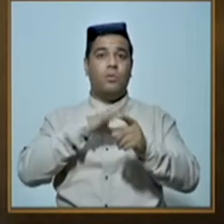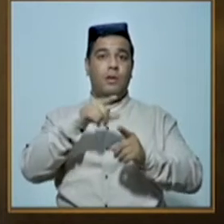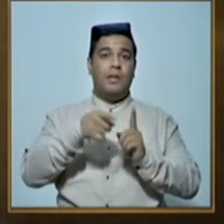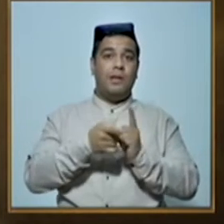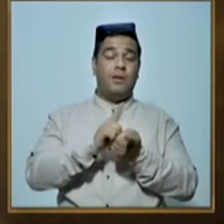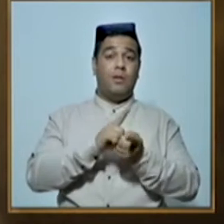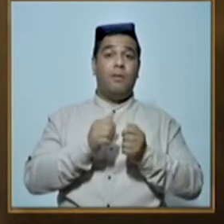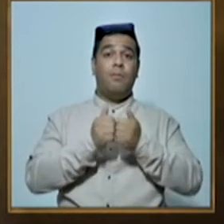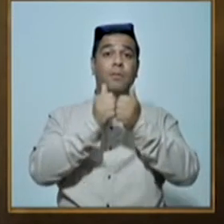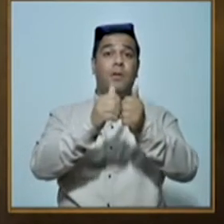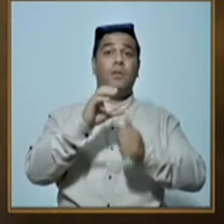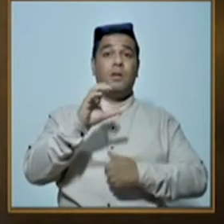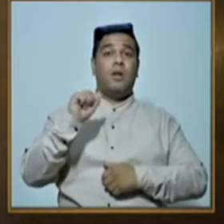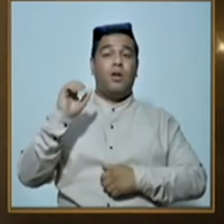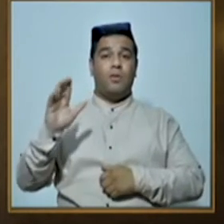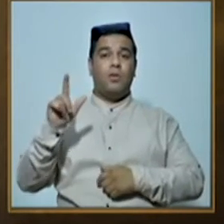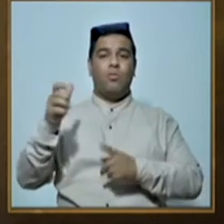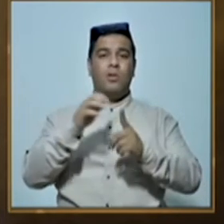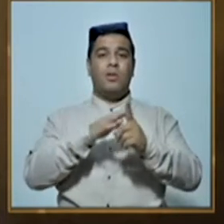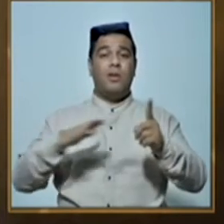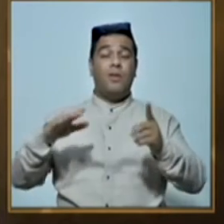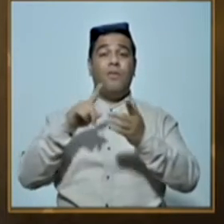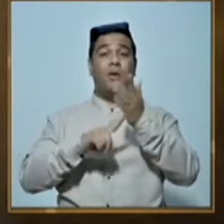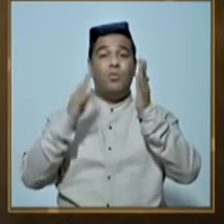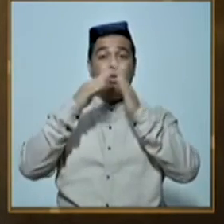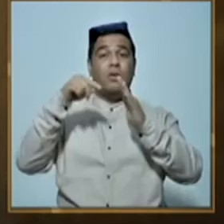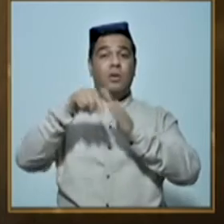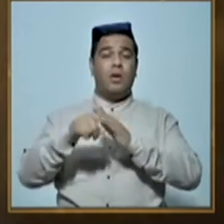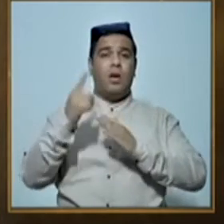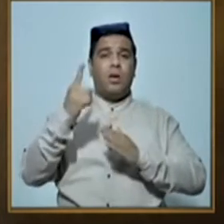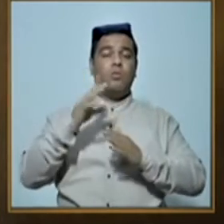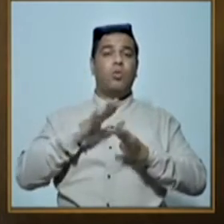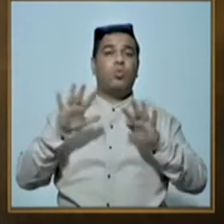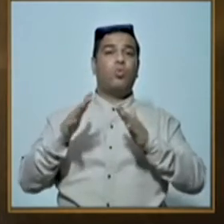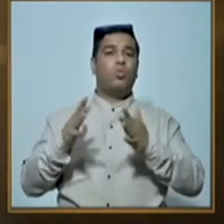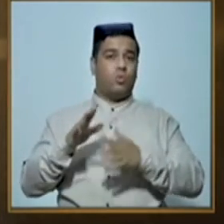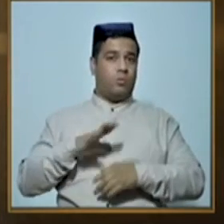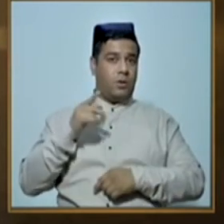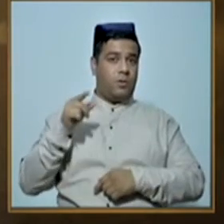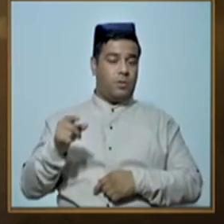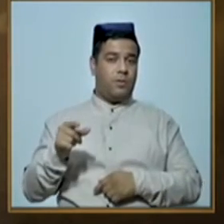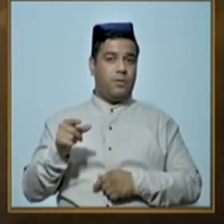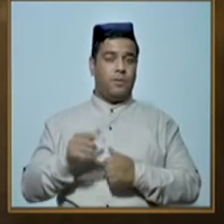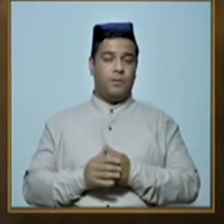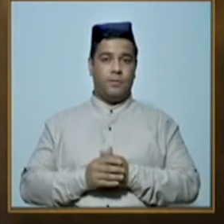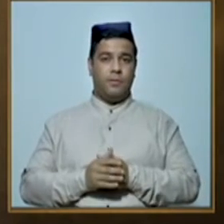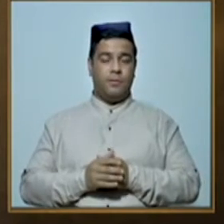de sahabayı kiramlarını arası da hem bitti katta vakiyede bugün.